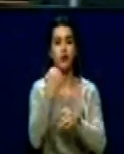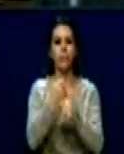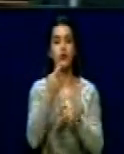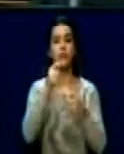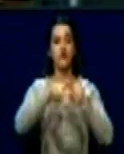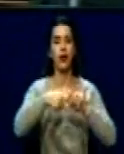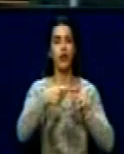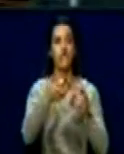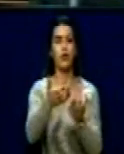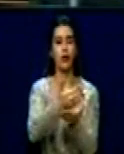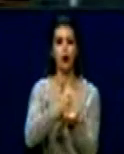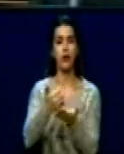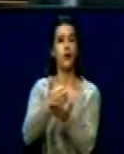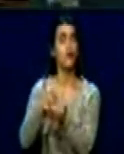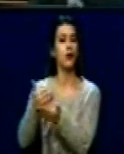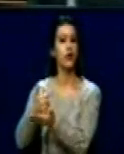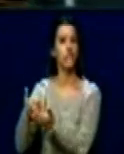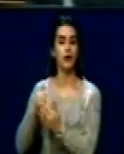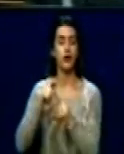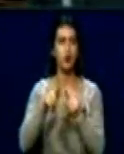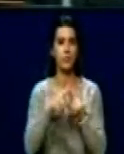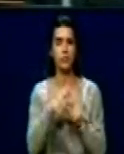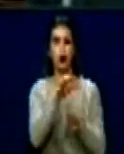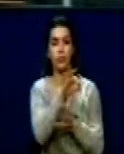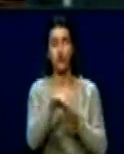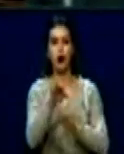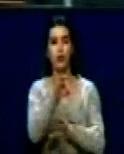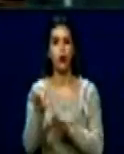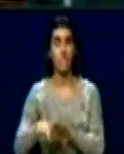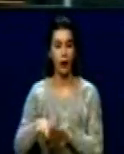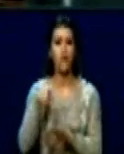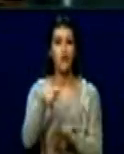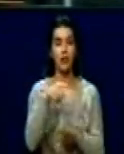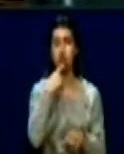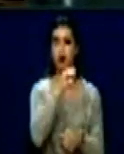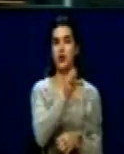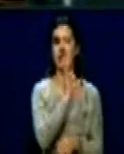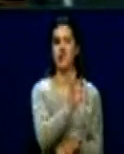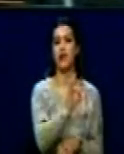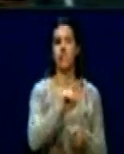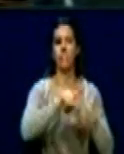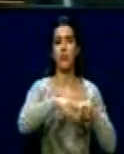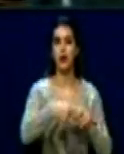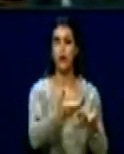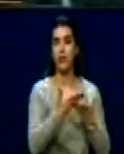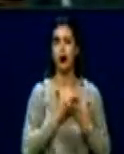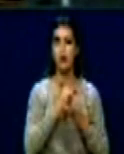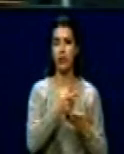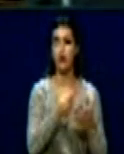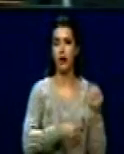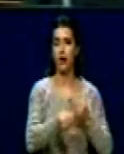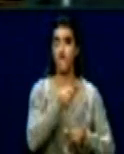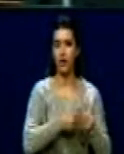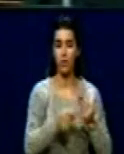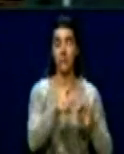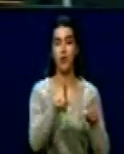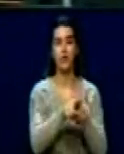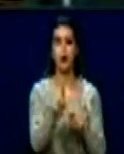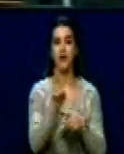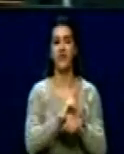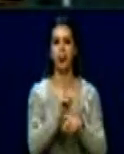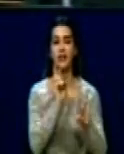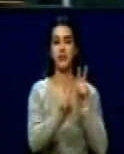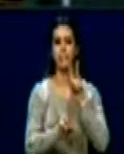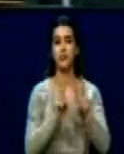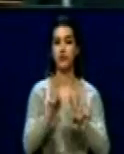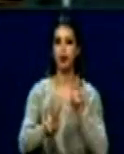të resurseve, parave tona në projekte që kanë zero përfitim ekonomik, është edhe buxheti i cili e vazhdon këtë ndarje